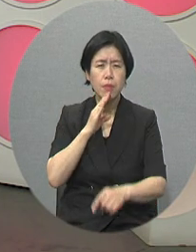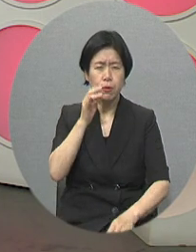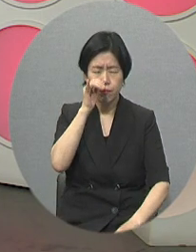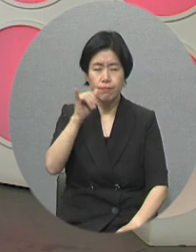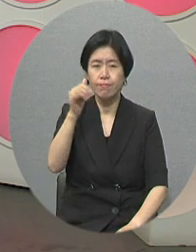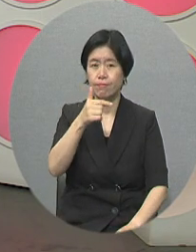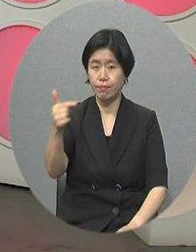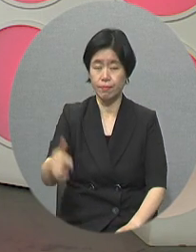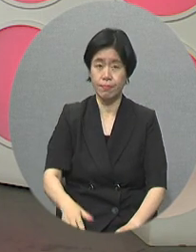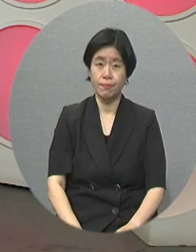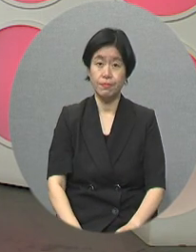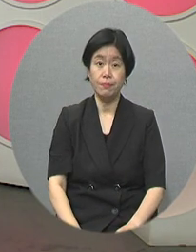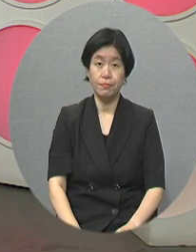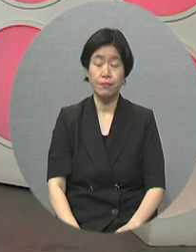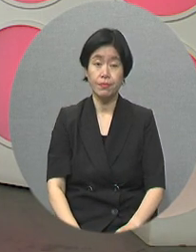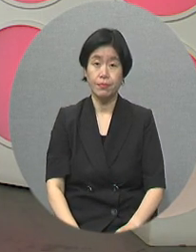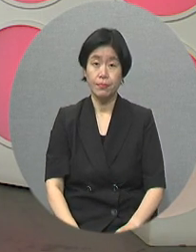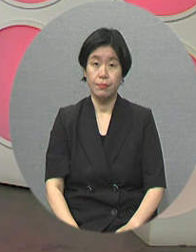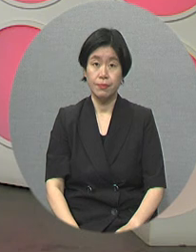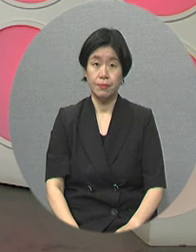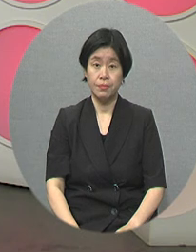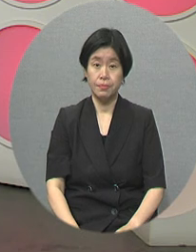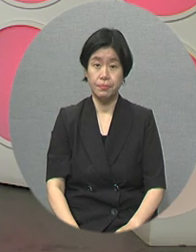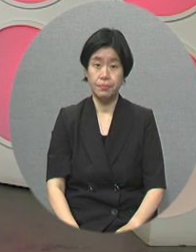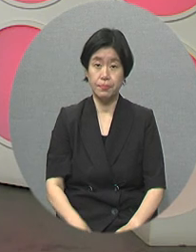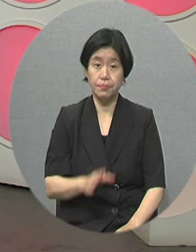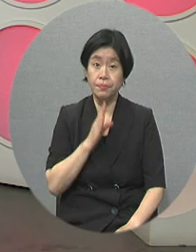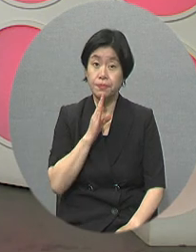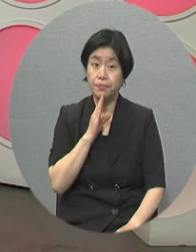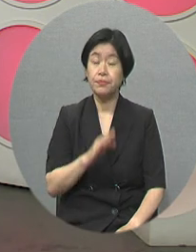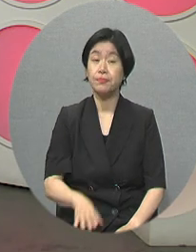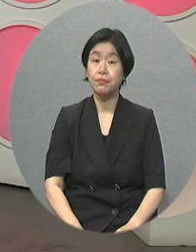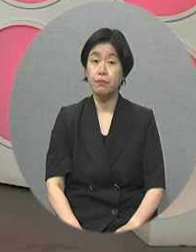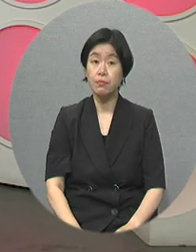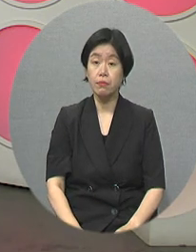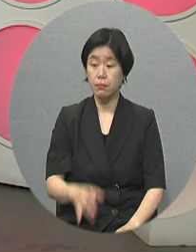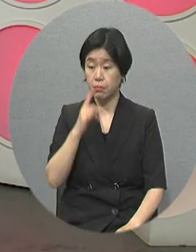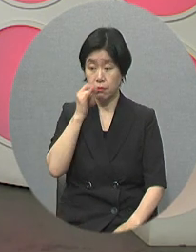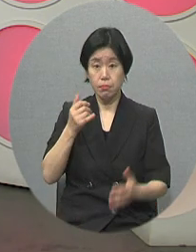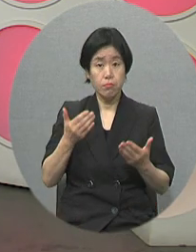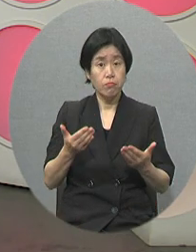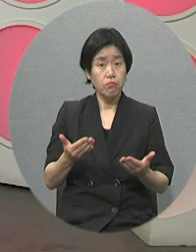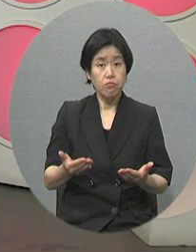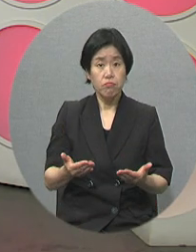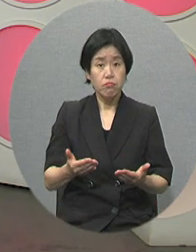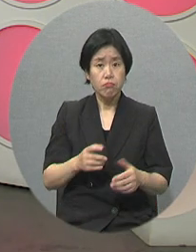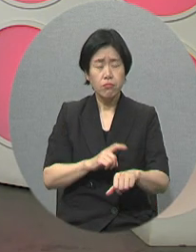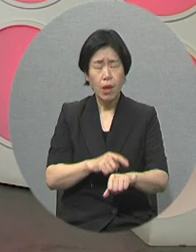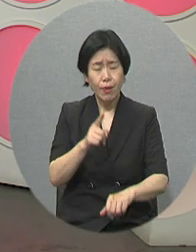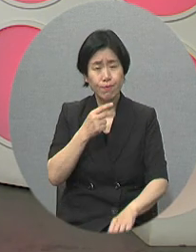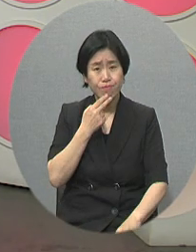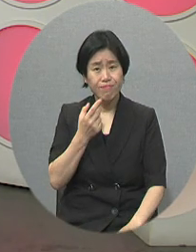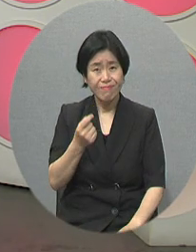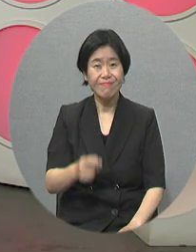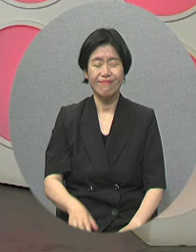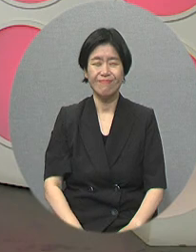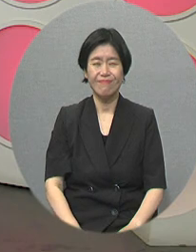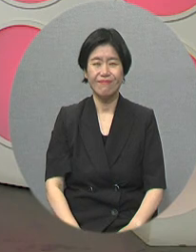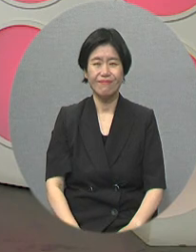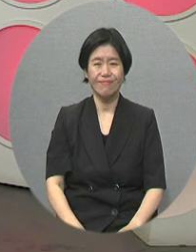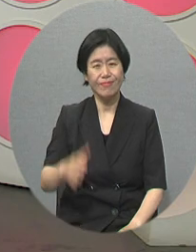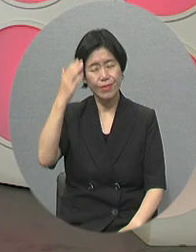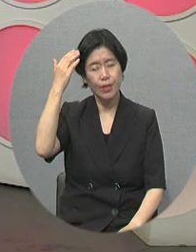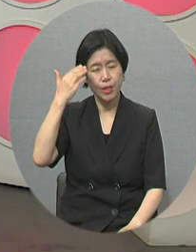그러면서 있어요. 엄마들이 이 손도 굽고 뭐 이것저것 해먹어. 어머님들은 쉴 날이 없었던 것 같아요. 진짜 대한민국의